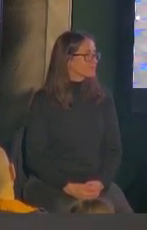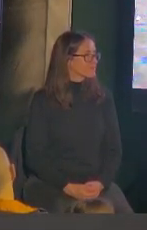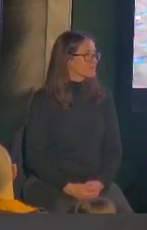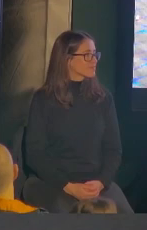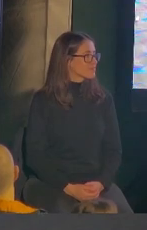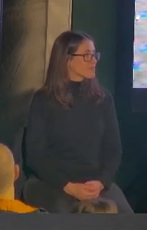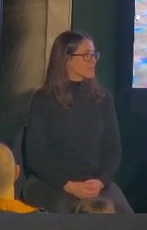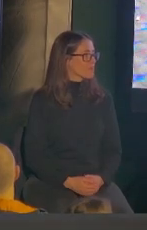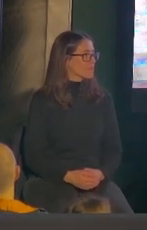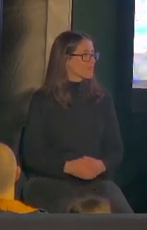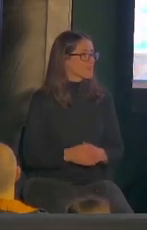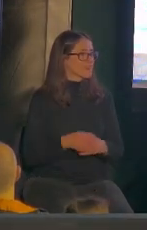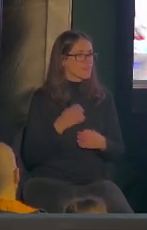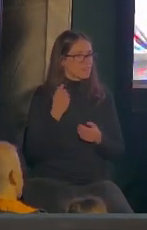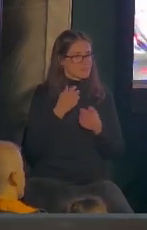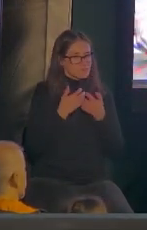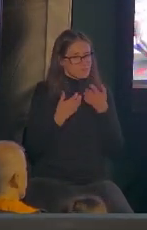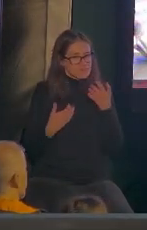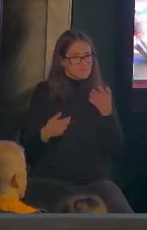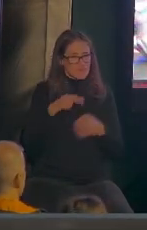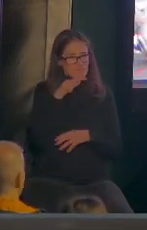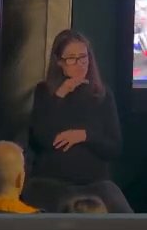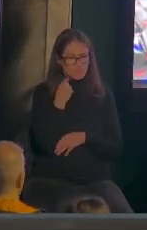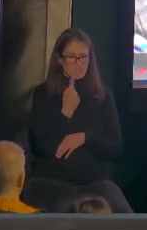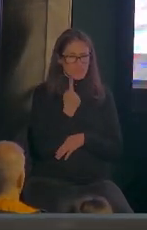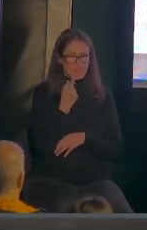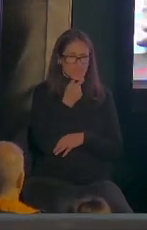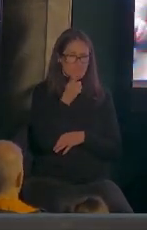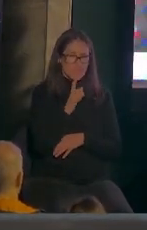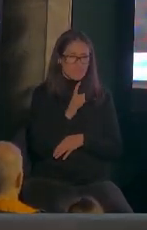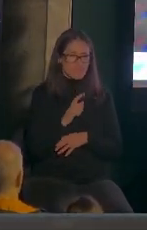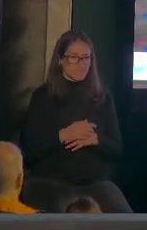molta estona parlant sola. No m'agrada això.